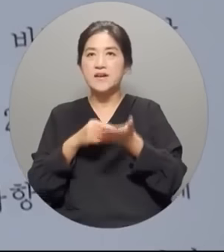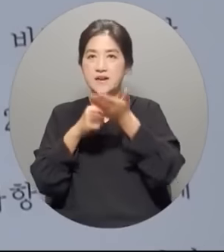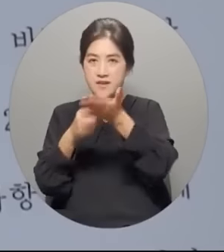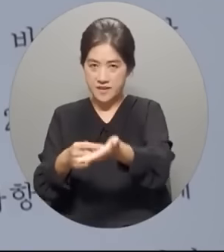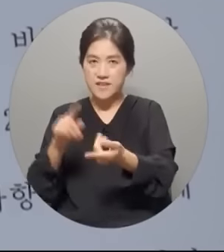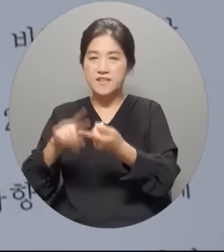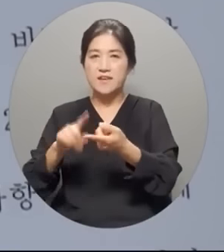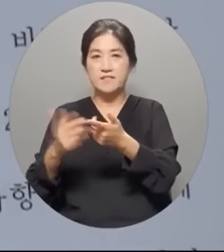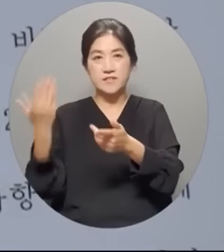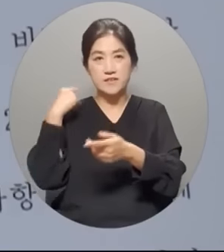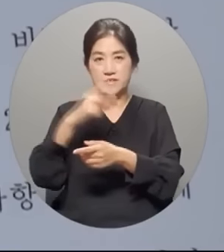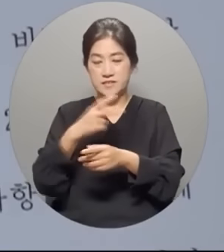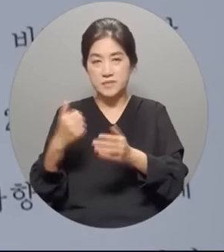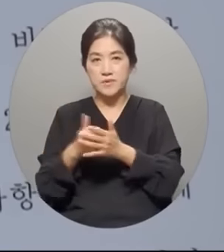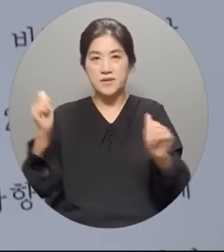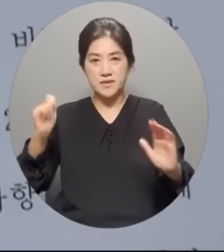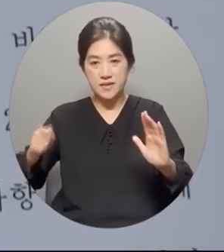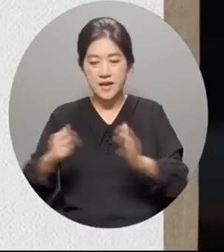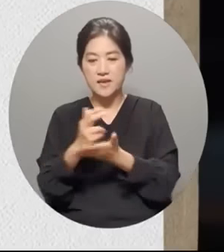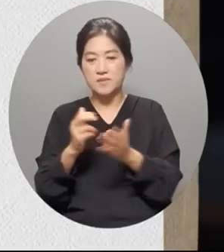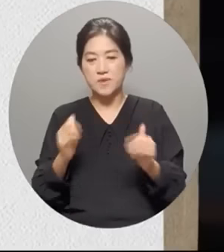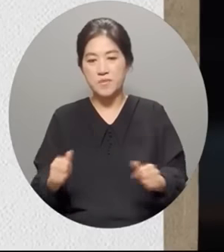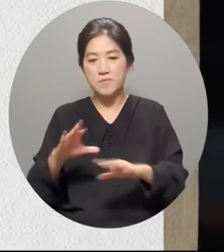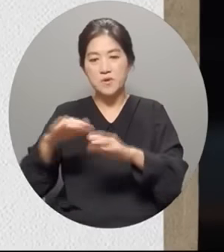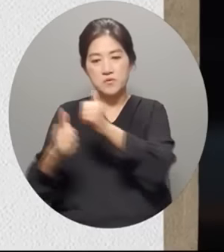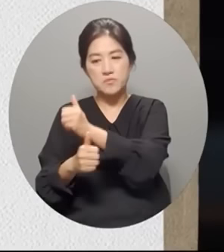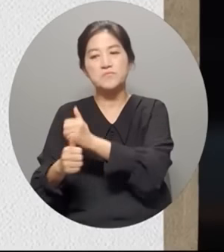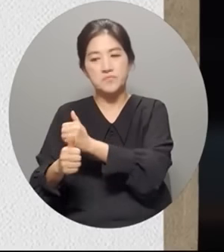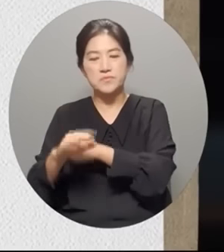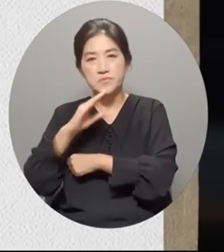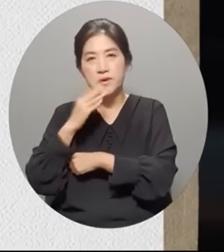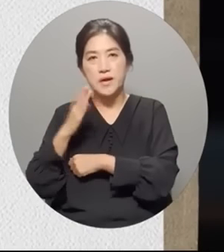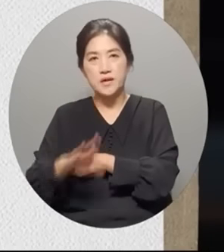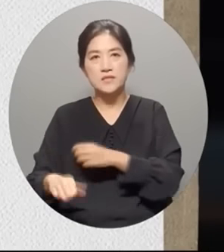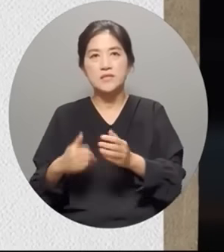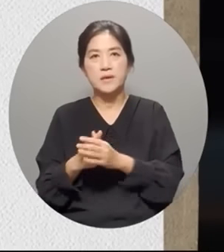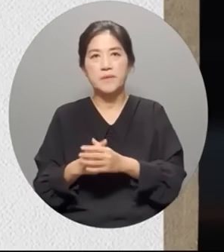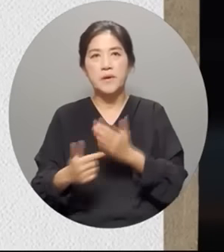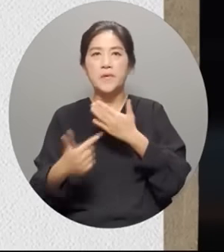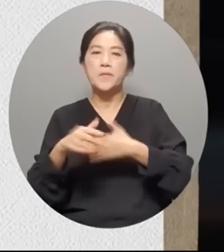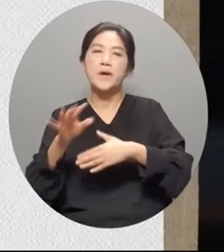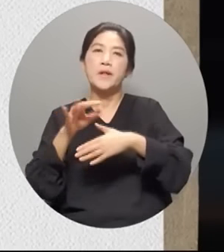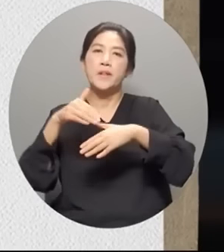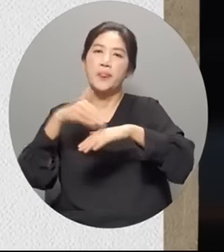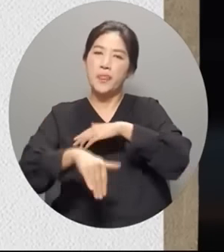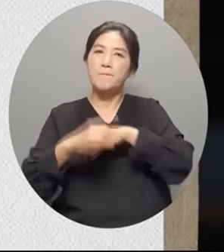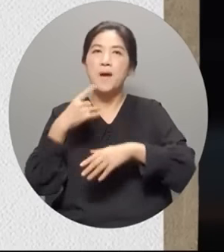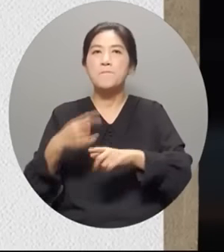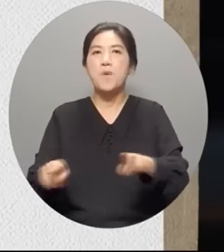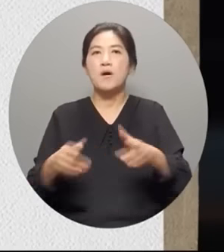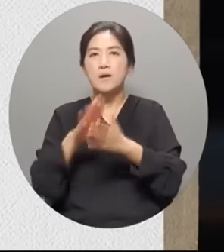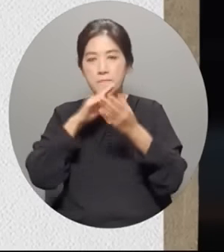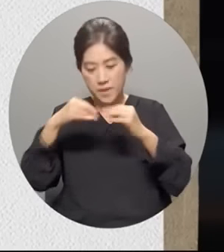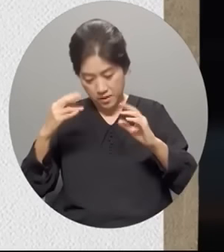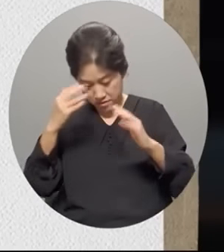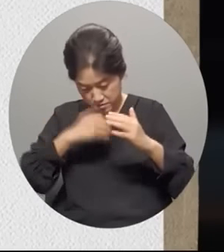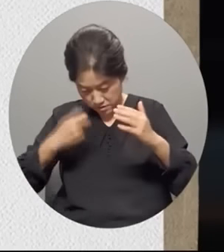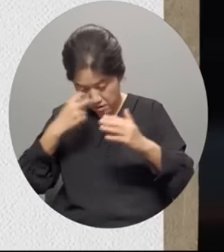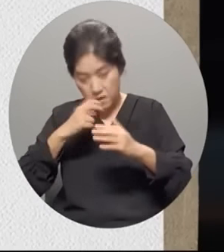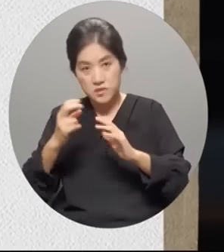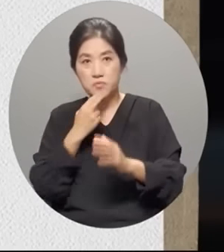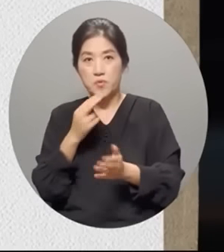재판부는 방송위의 손을 들어주면서도 방송위가 극히 형식적으로만 평가하고 실질적인 심의를